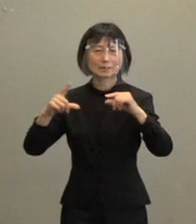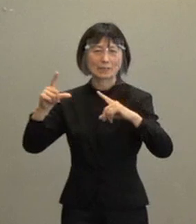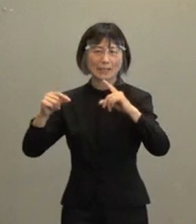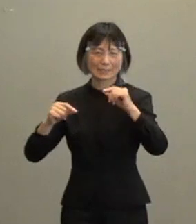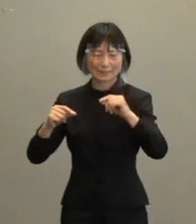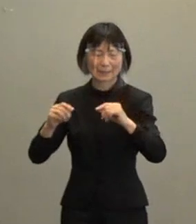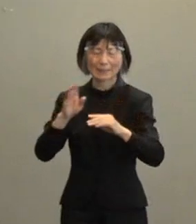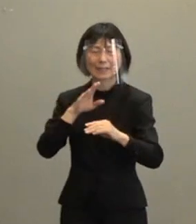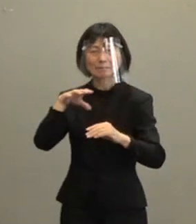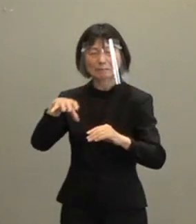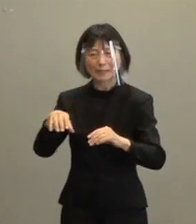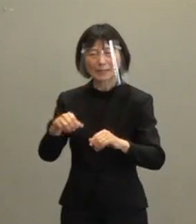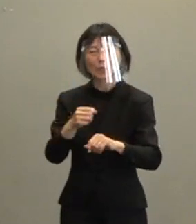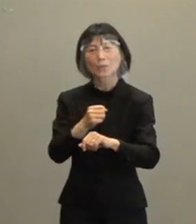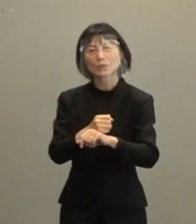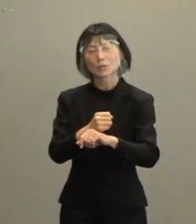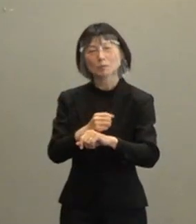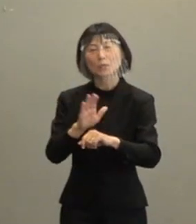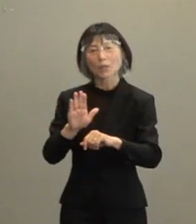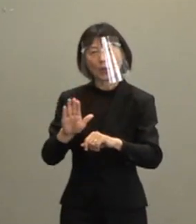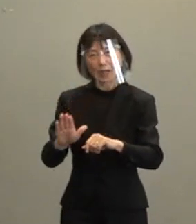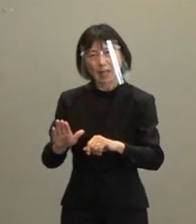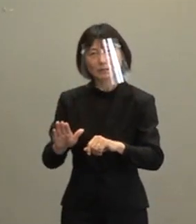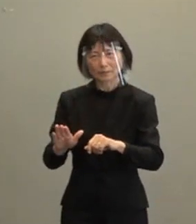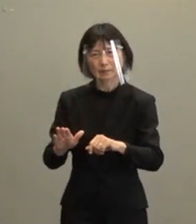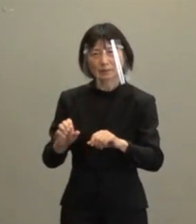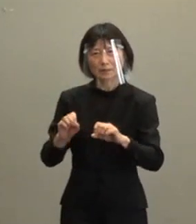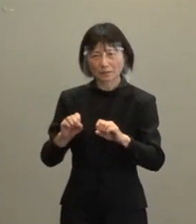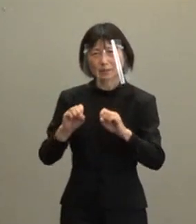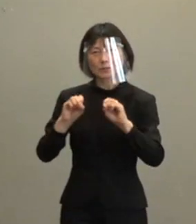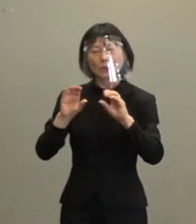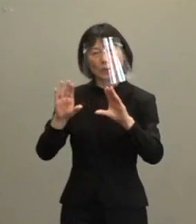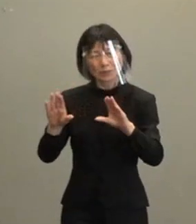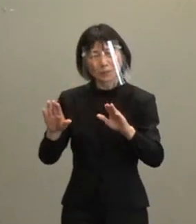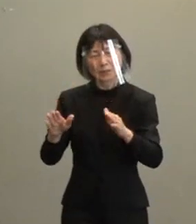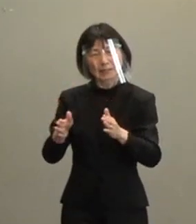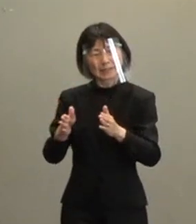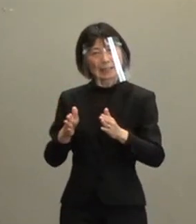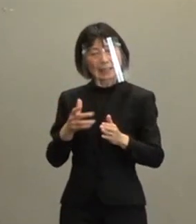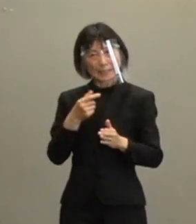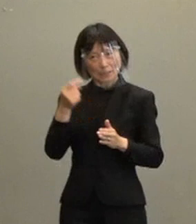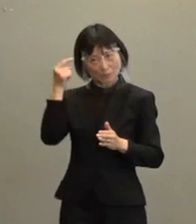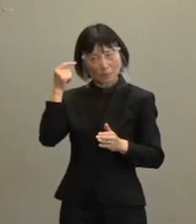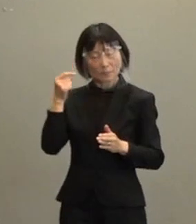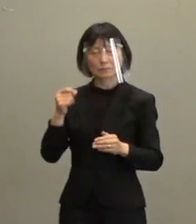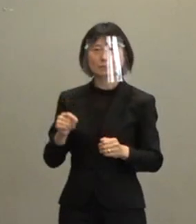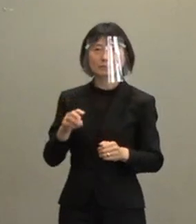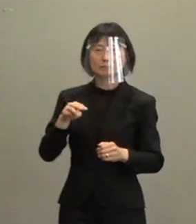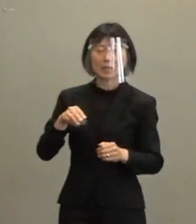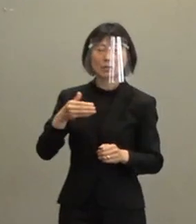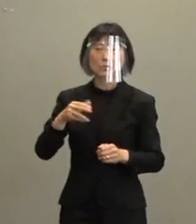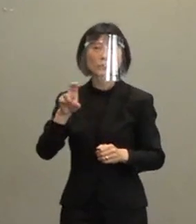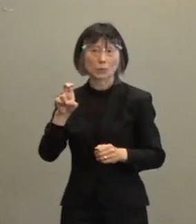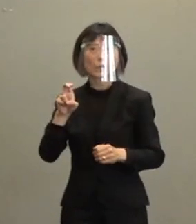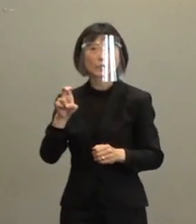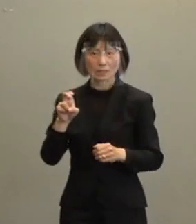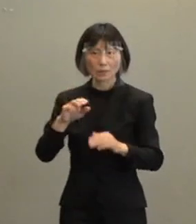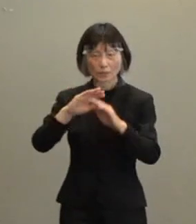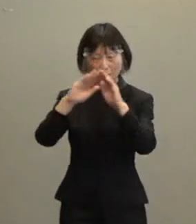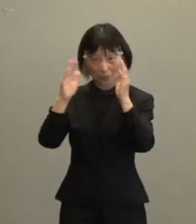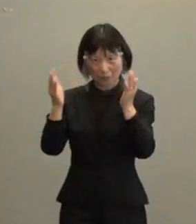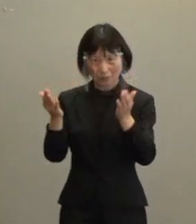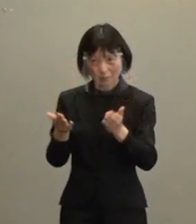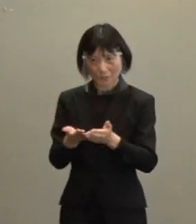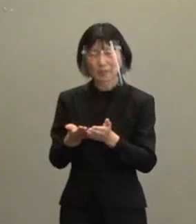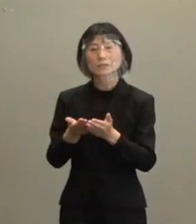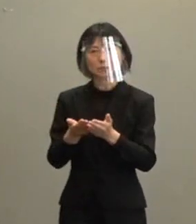かこう現場でのご苦労もございますので、積極的な公表は差し控えたいと考えております。 マクロ的な部分での総括にどうしても